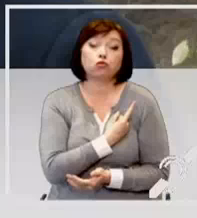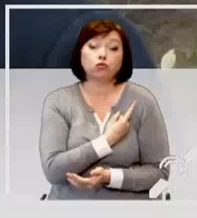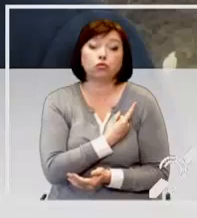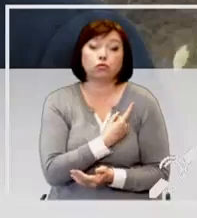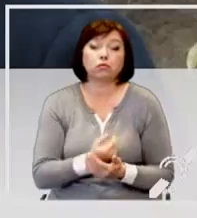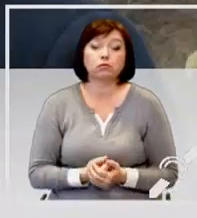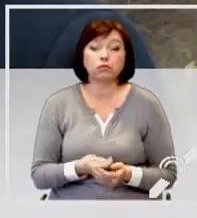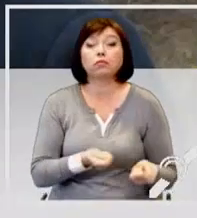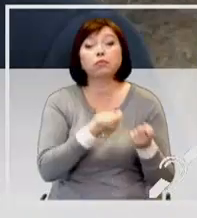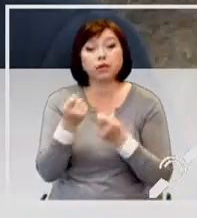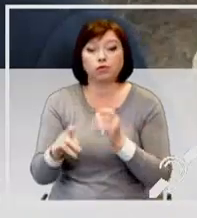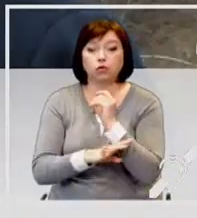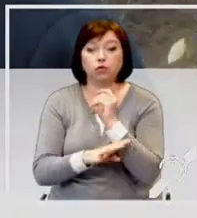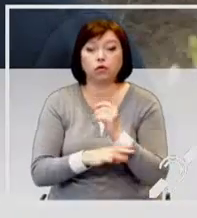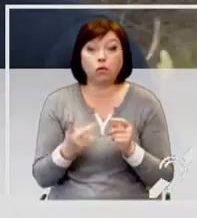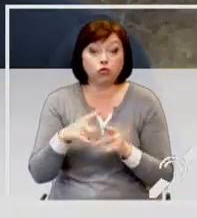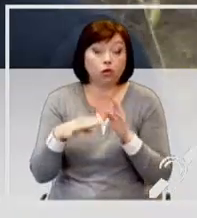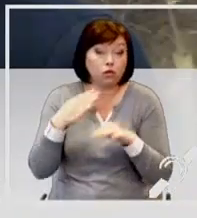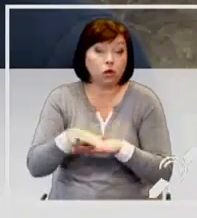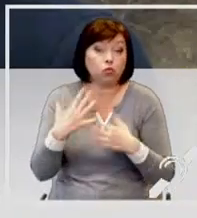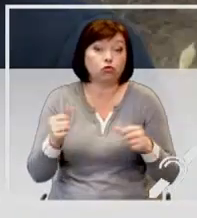și am zis luăm lemn, că e frig afară.